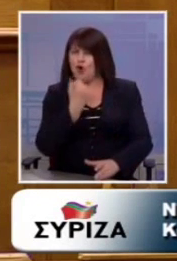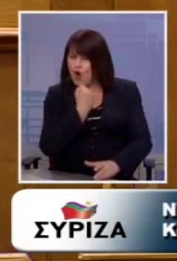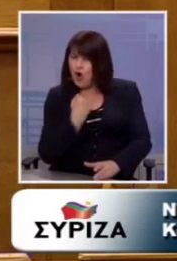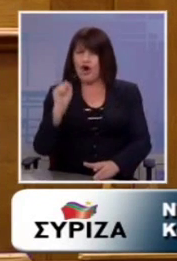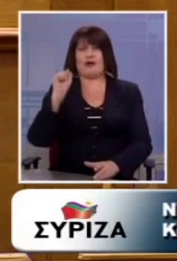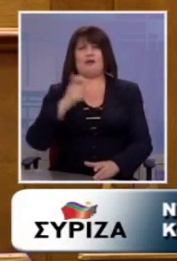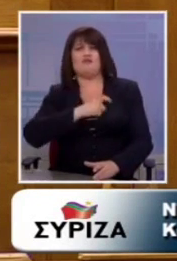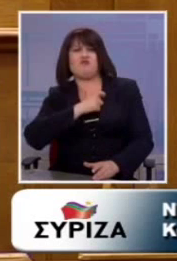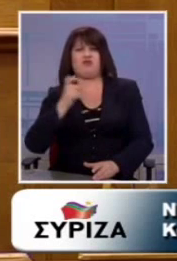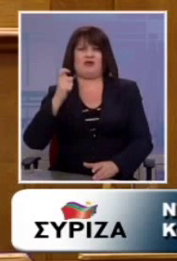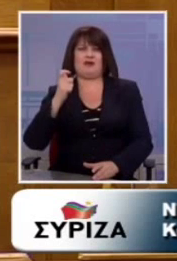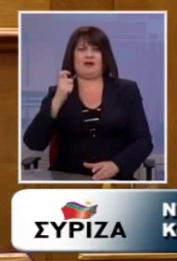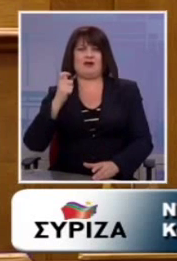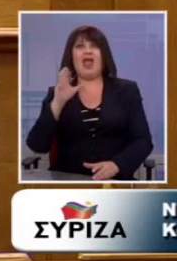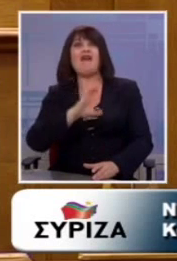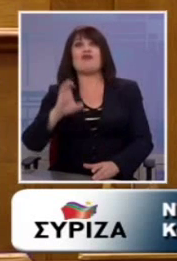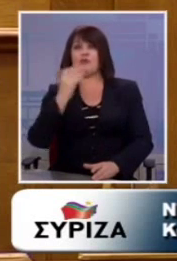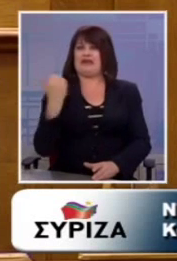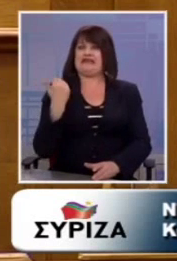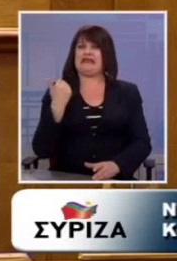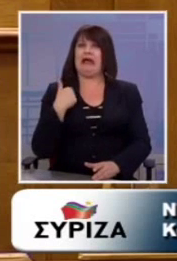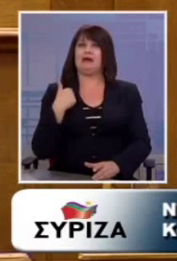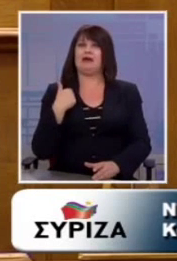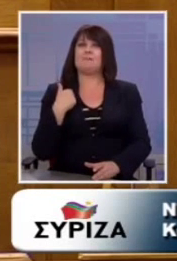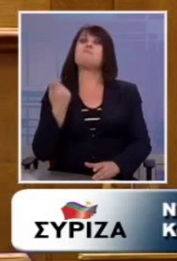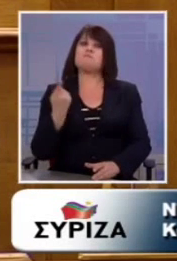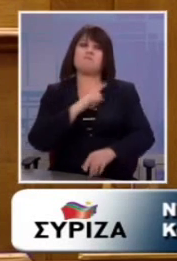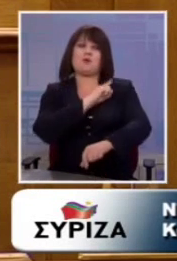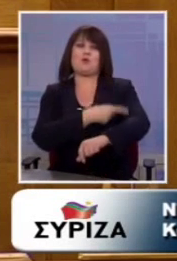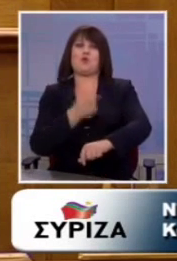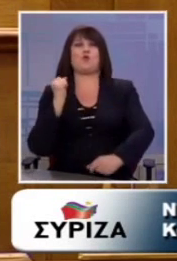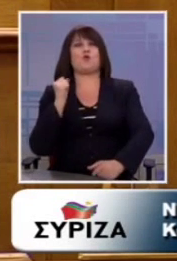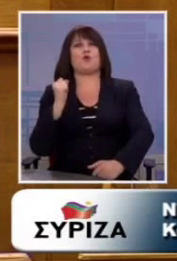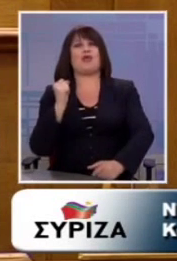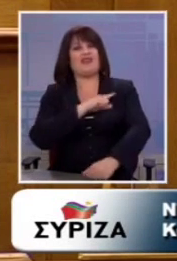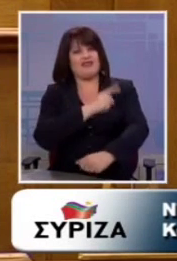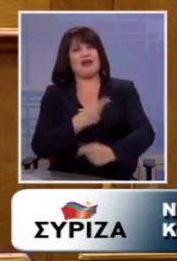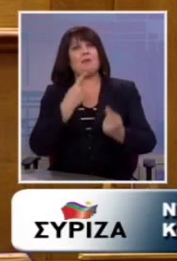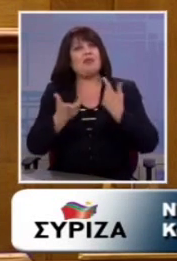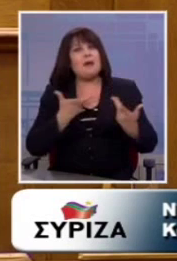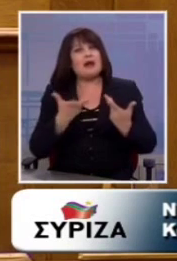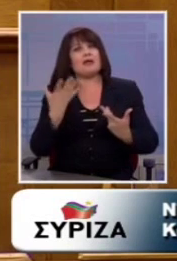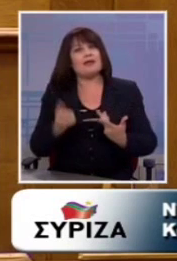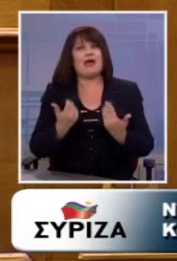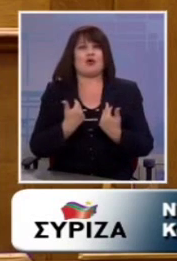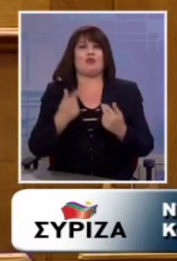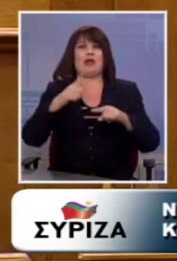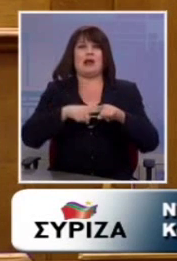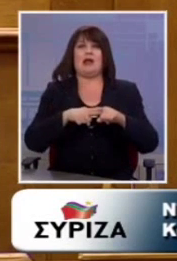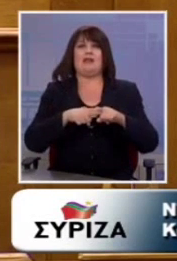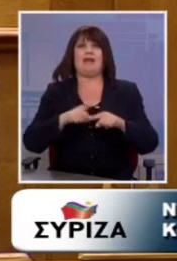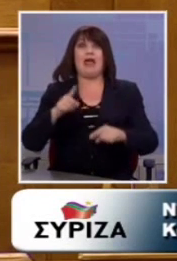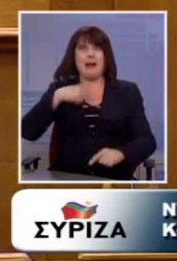όχι στα όσα λένε οι πιστωτές, τόσο πιο ισχυρή θα είναι η δύναμη διαπραγμάτευσης της Ελλάδας